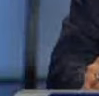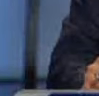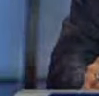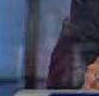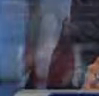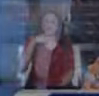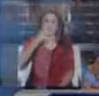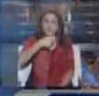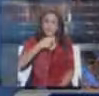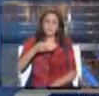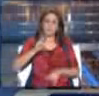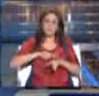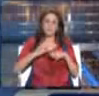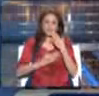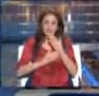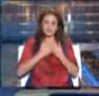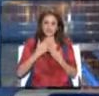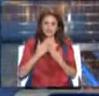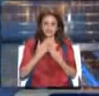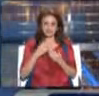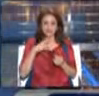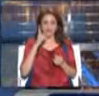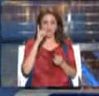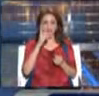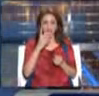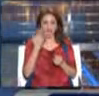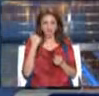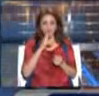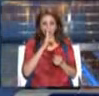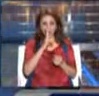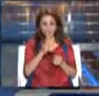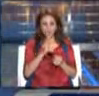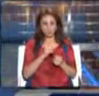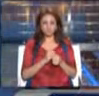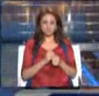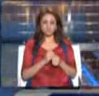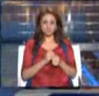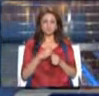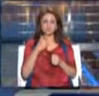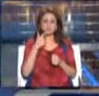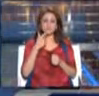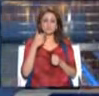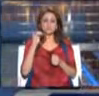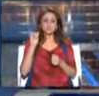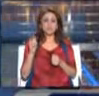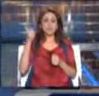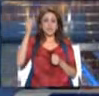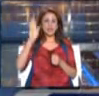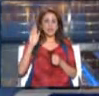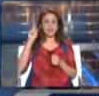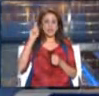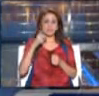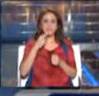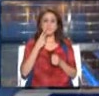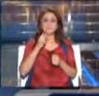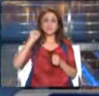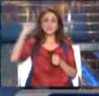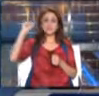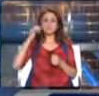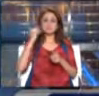اهلا بكم من جديد. اسمحوا لي قبل ما ابدا فقرتنا بس هقول تصريحات جاءت على لسان الدكتور ياسر علي المتحدث الرسمي باسم